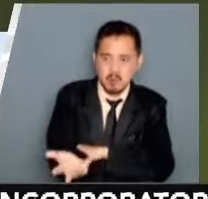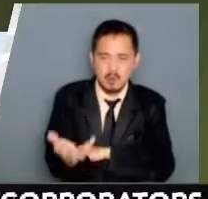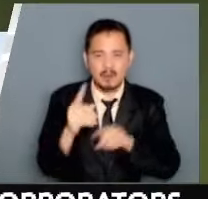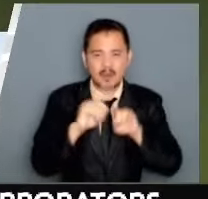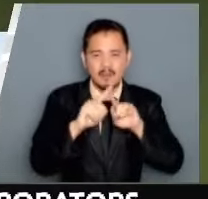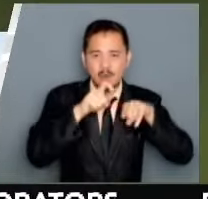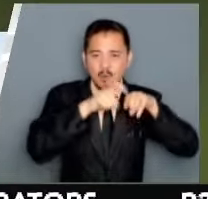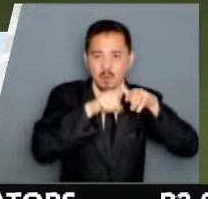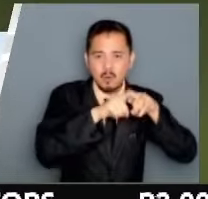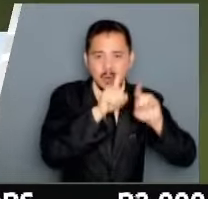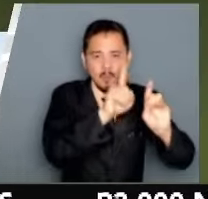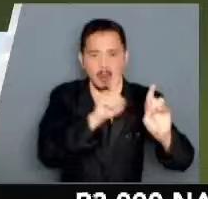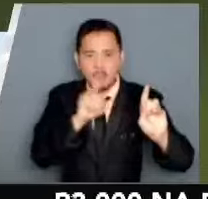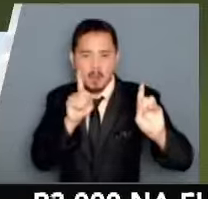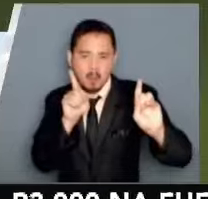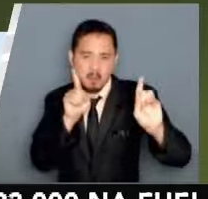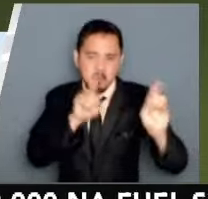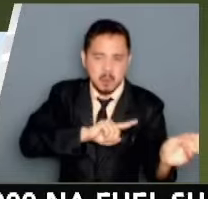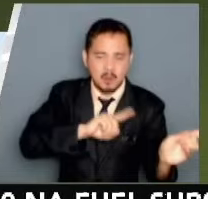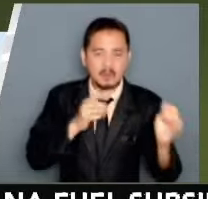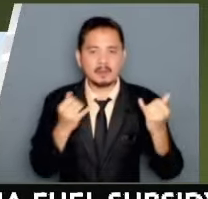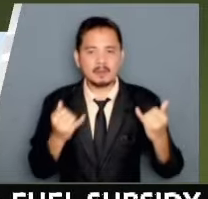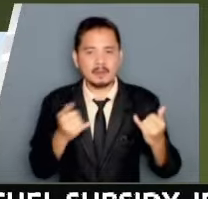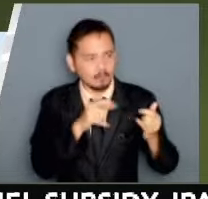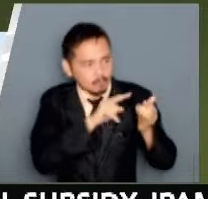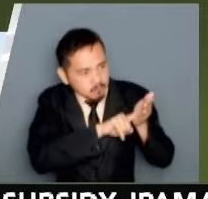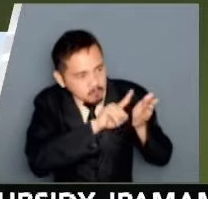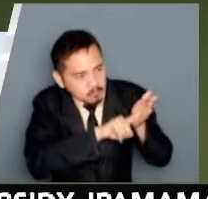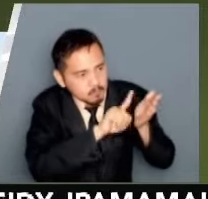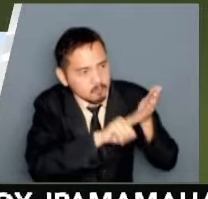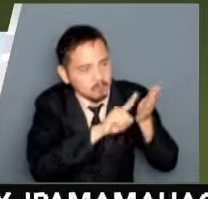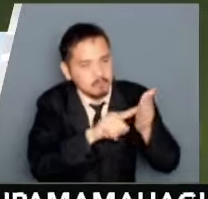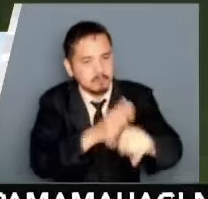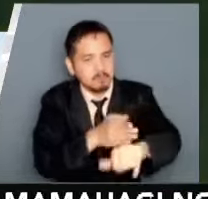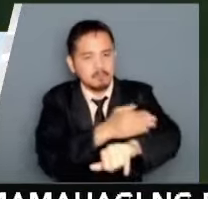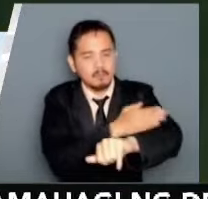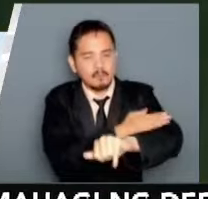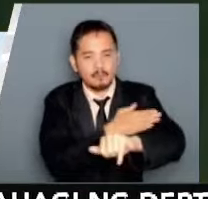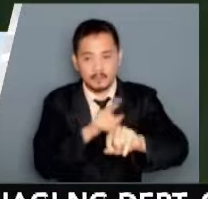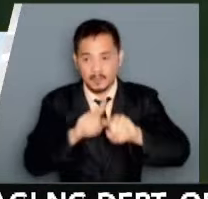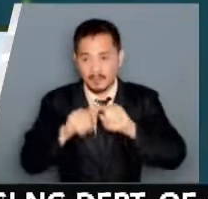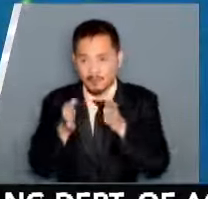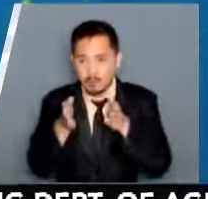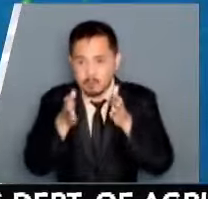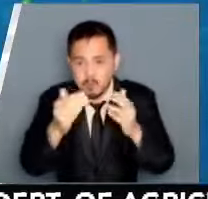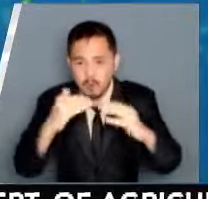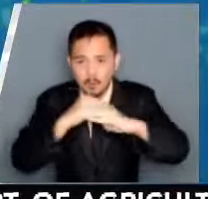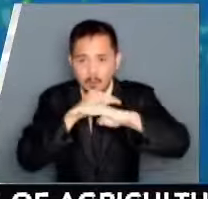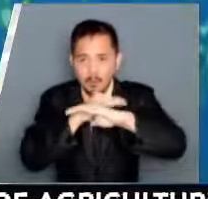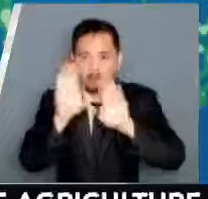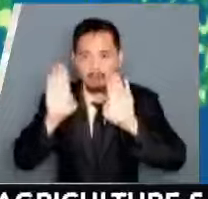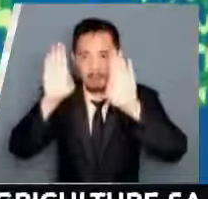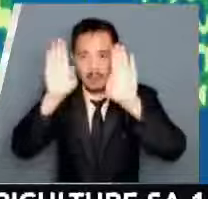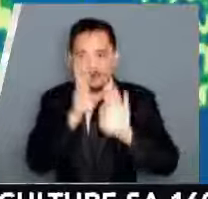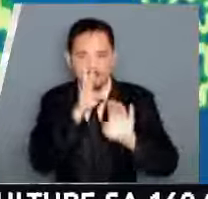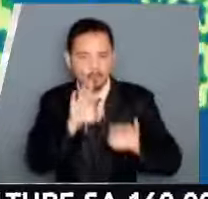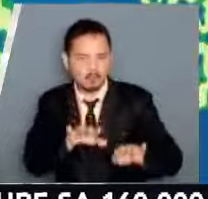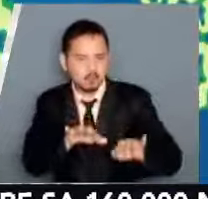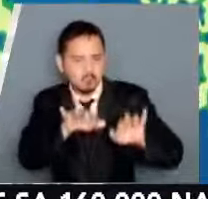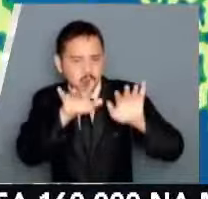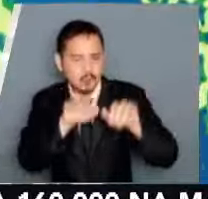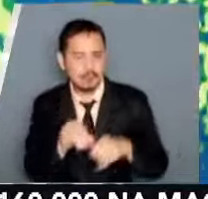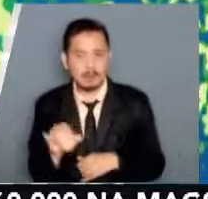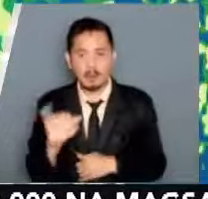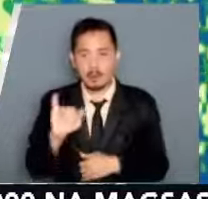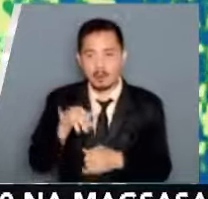repair works ang electric cooperative. Ilang kalsada rin sa Banggid ang nalubog sa baha. Samantala, pinag-iingat muli tayo sa mga local